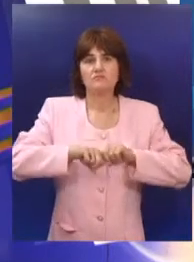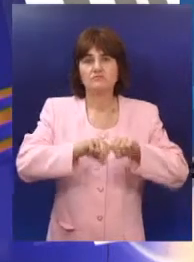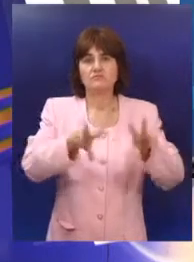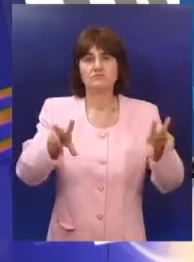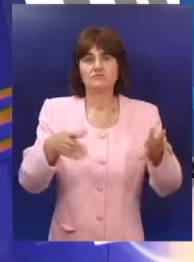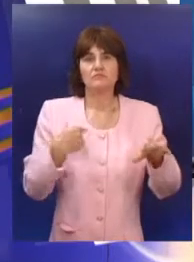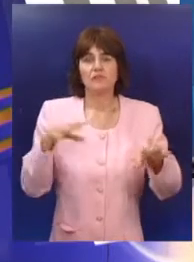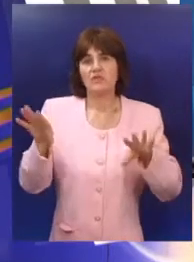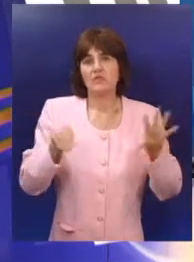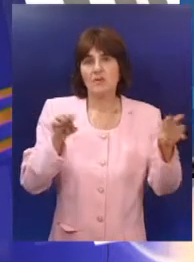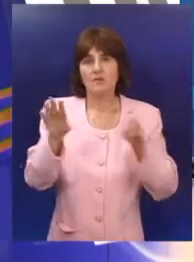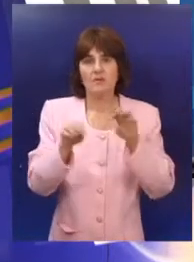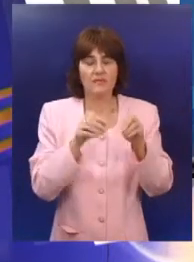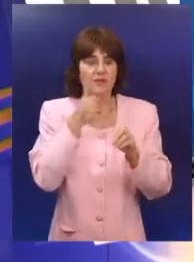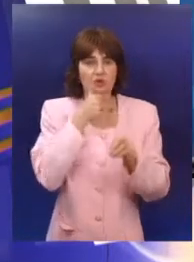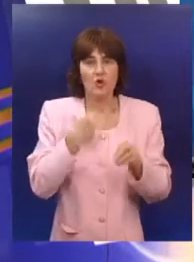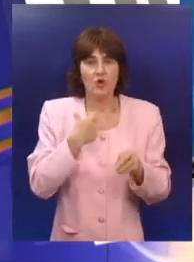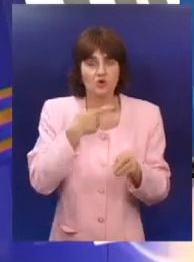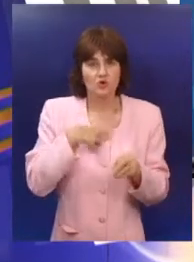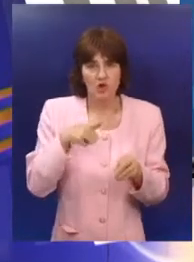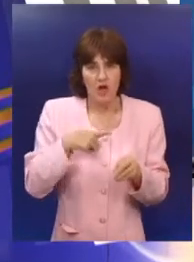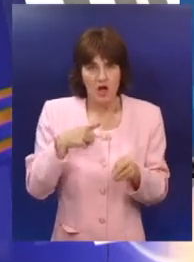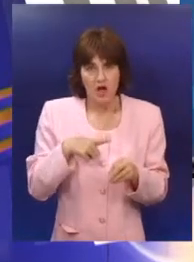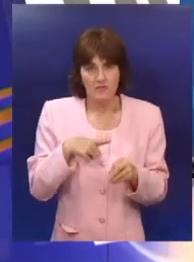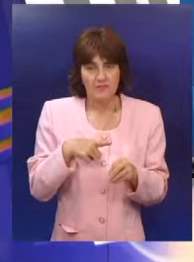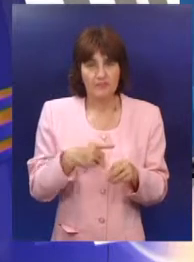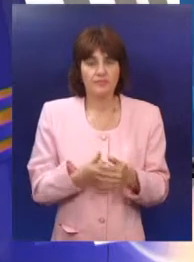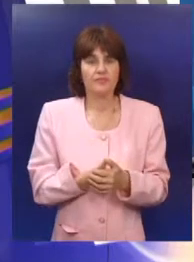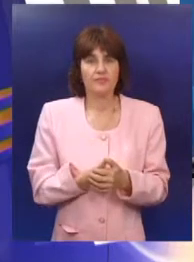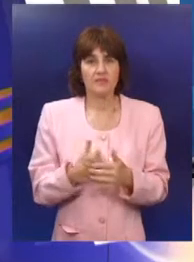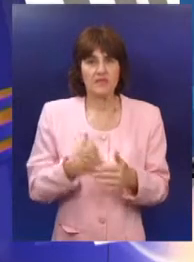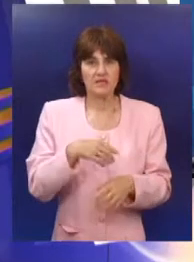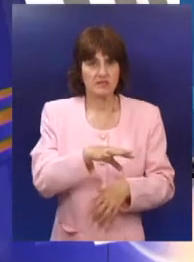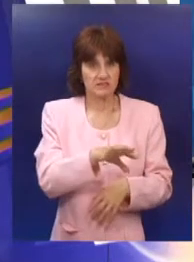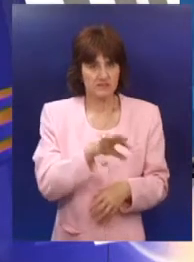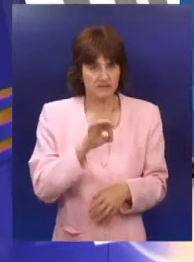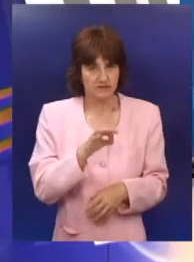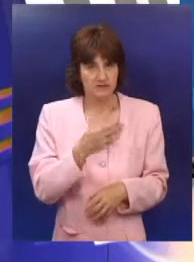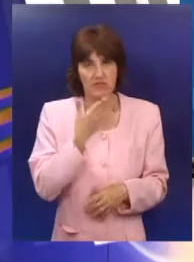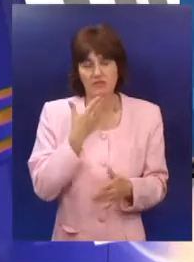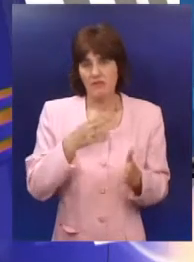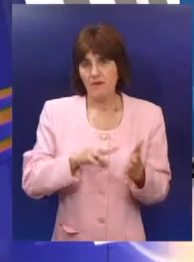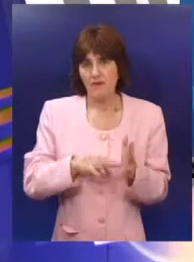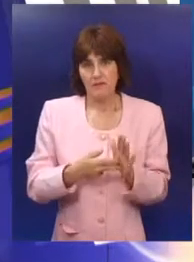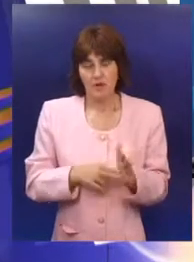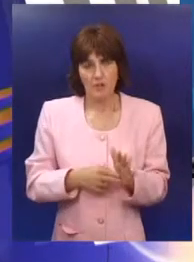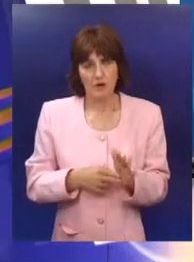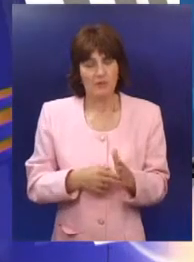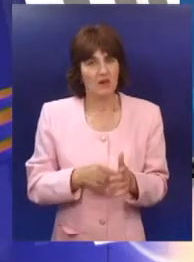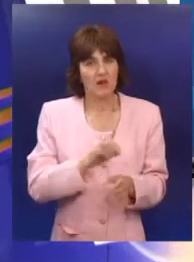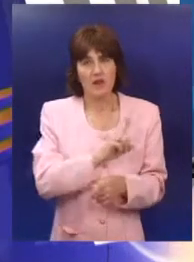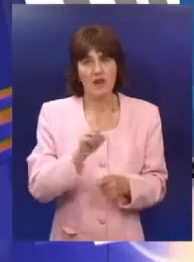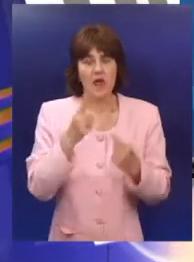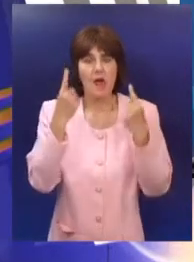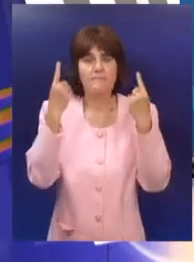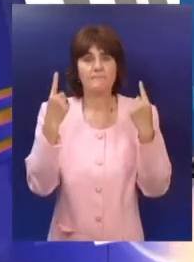Dakle, sve ono što želimo, sve ono što selektori su izabrali, bez ikakvih problema ga dobijamo